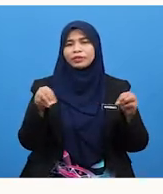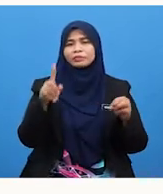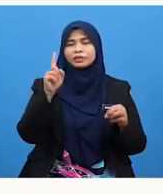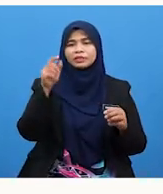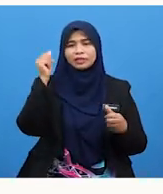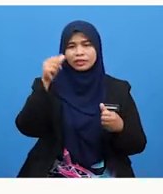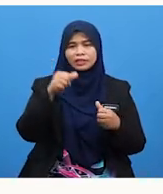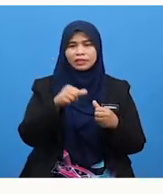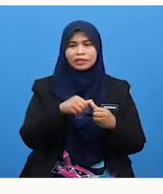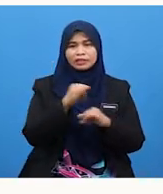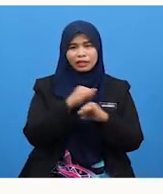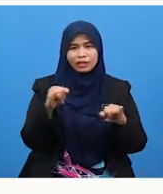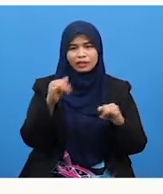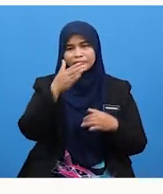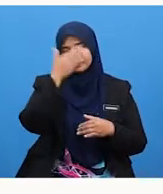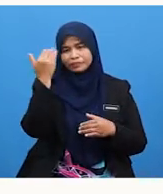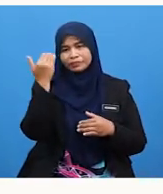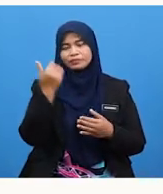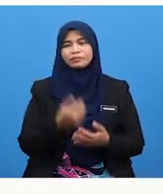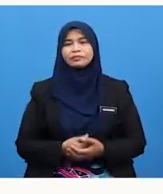ingat. Jangan lupa ya murid-murid.